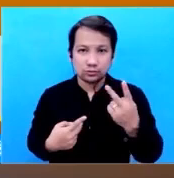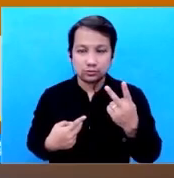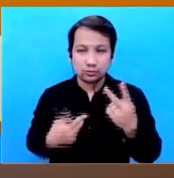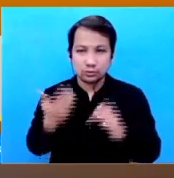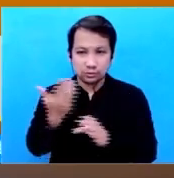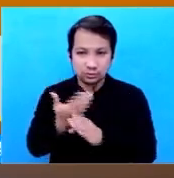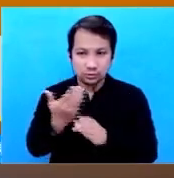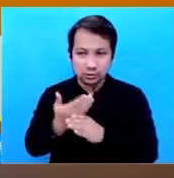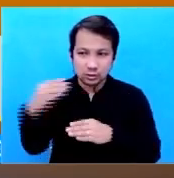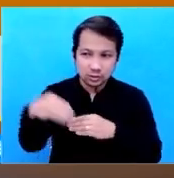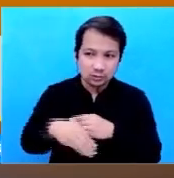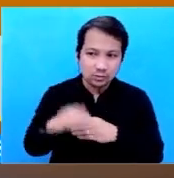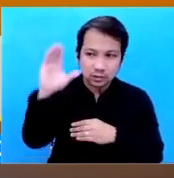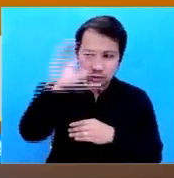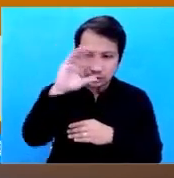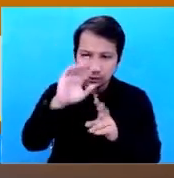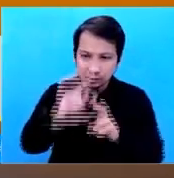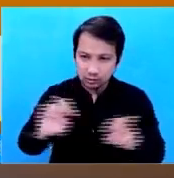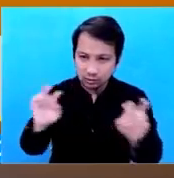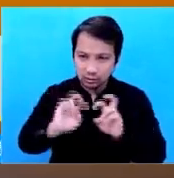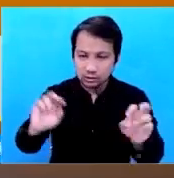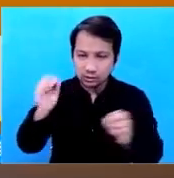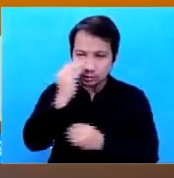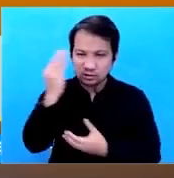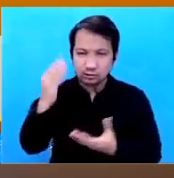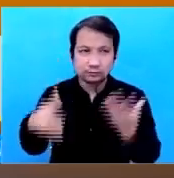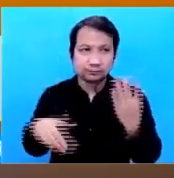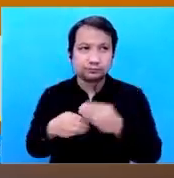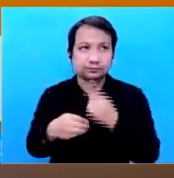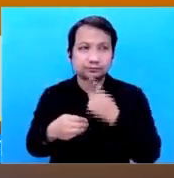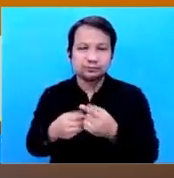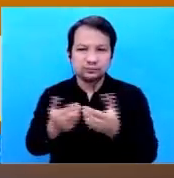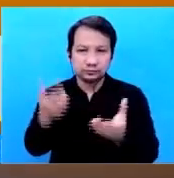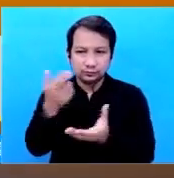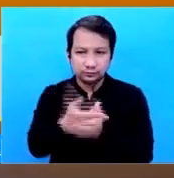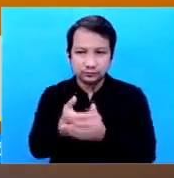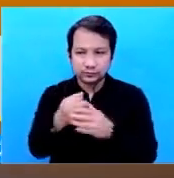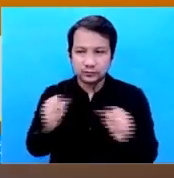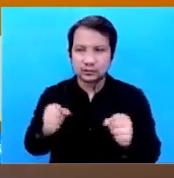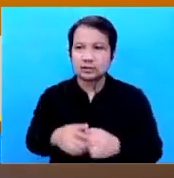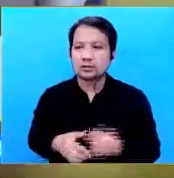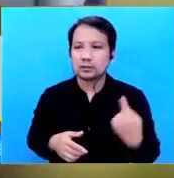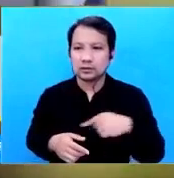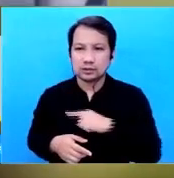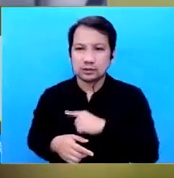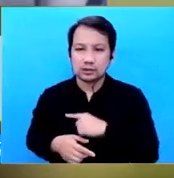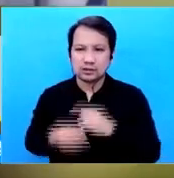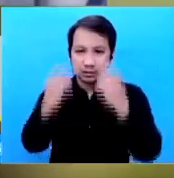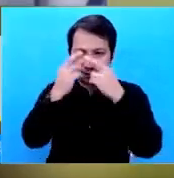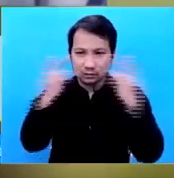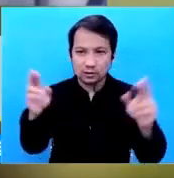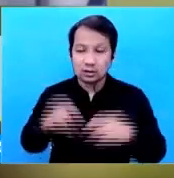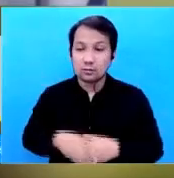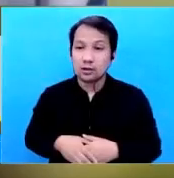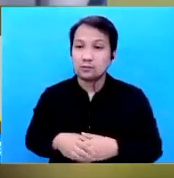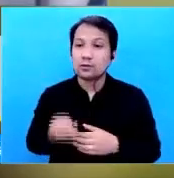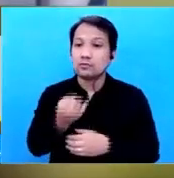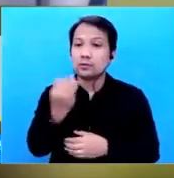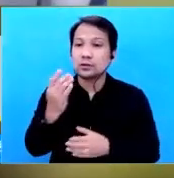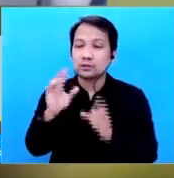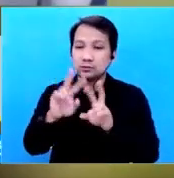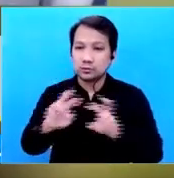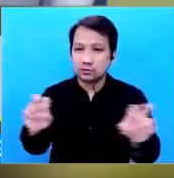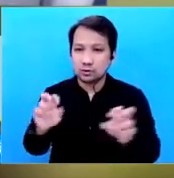vehicles, kaya yun yung sinesearch ng mga rescuers natin. Okay. Mayor, sa initial na investigasyon